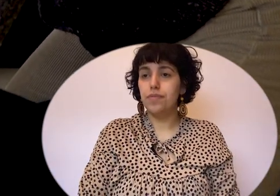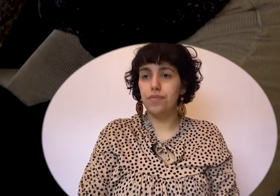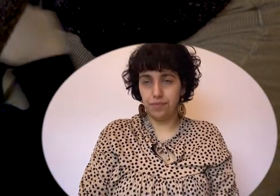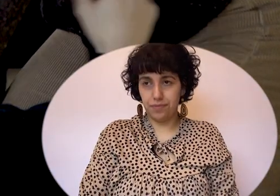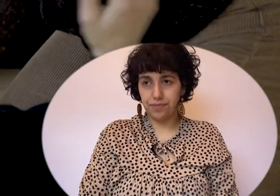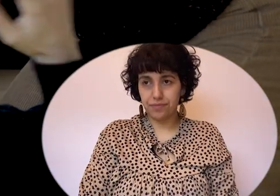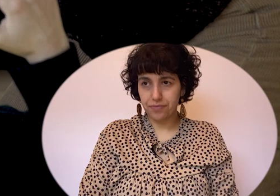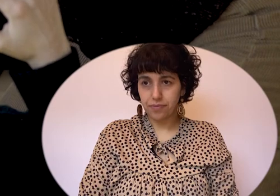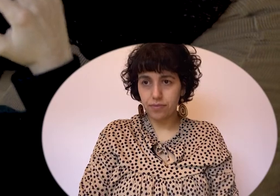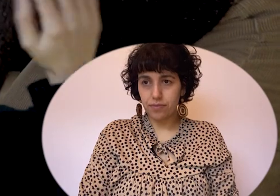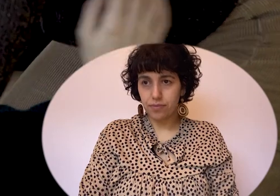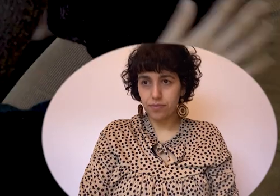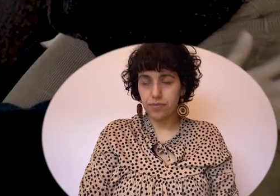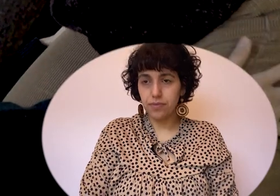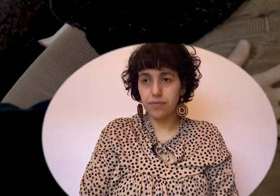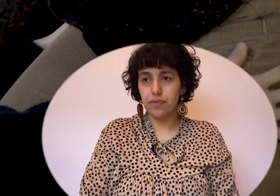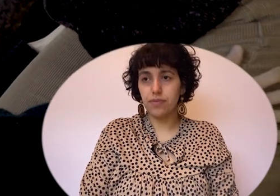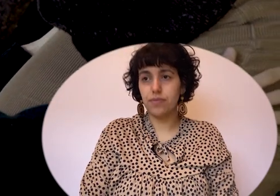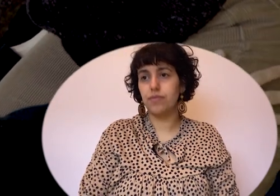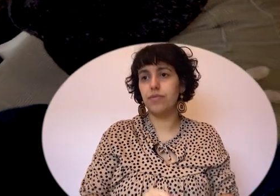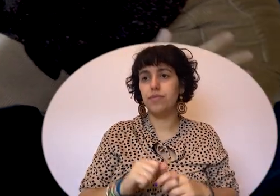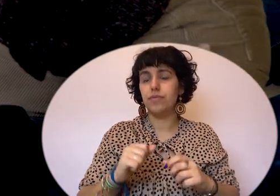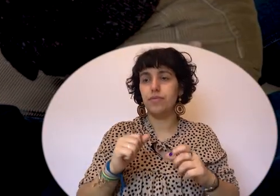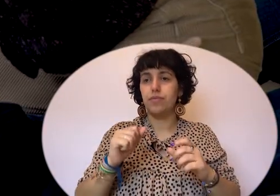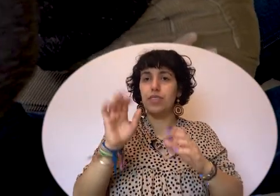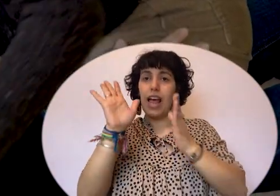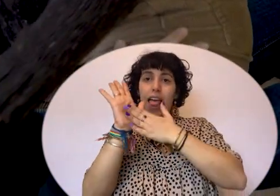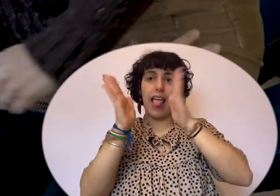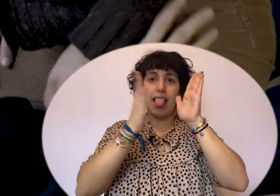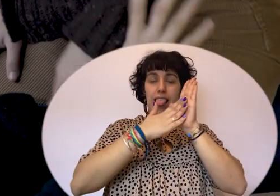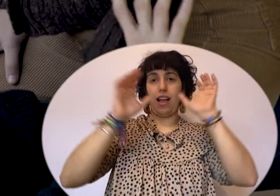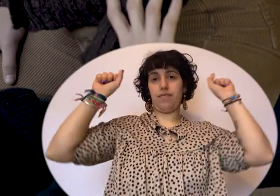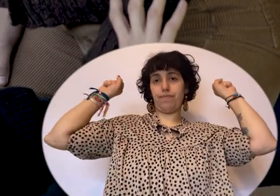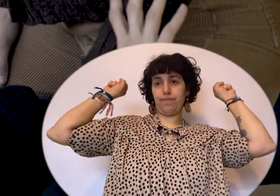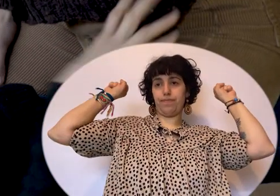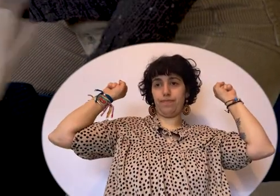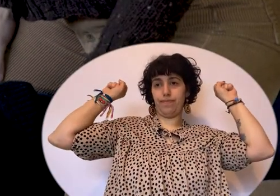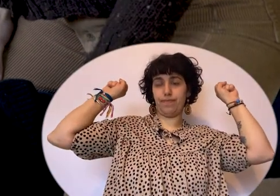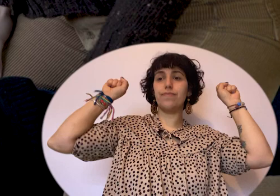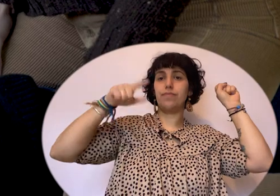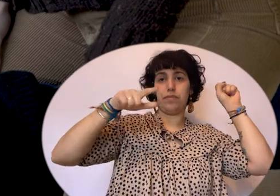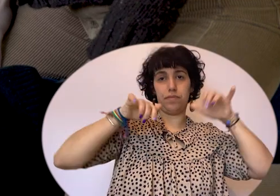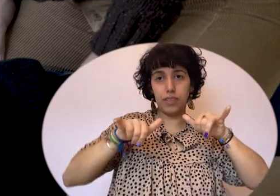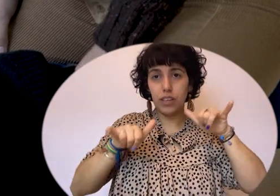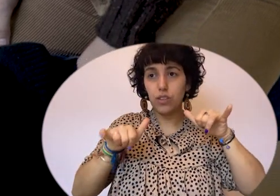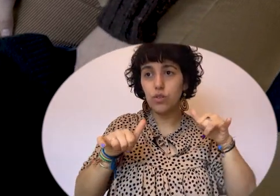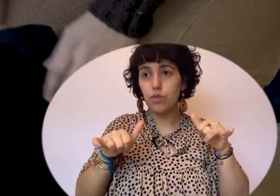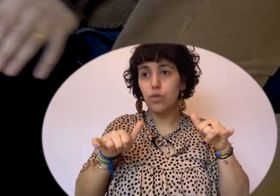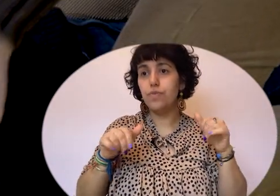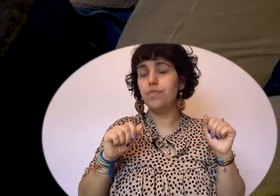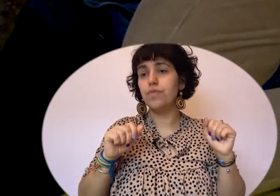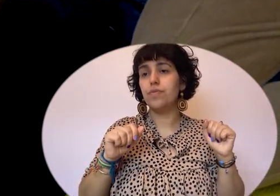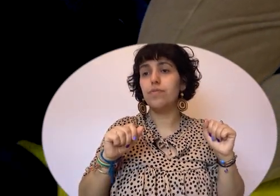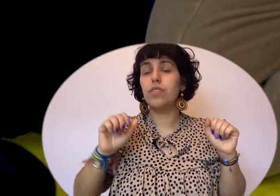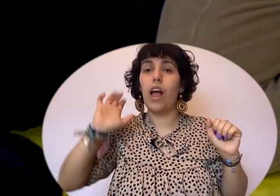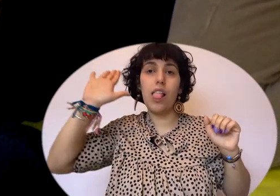vuruşları gerçekleştirebiliriz burada bir diğer şey de mil ellerimizi tuttuysa Eğer